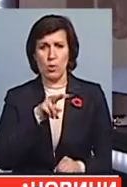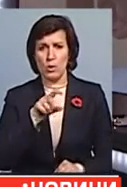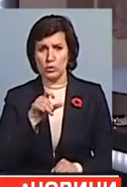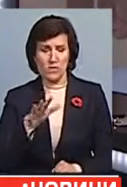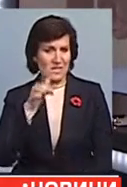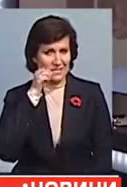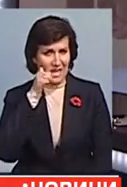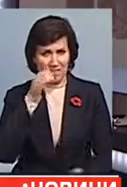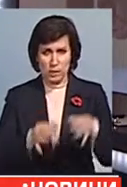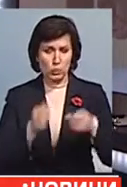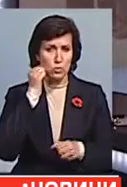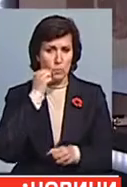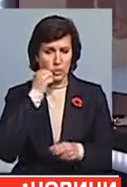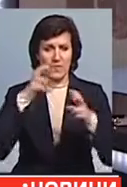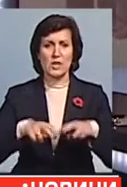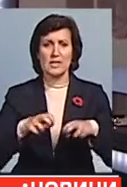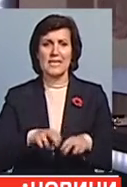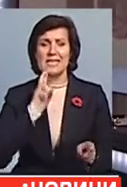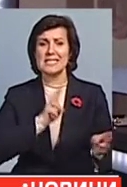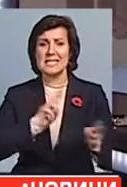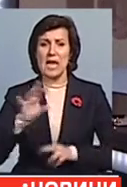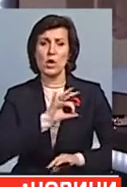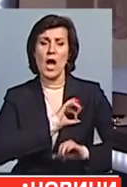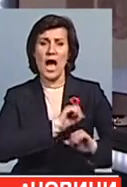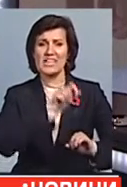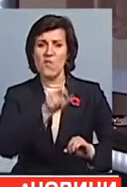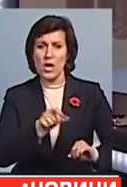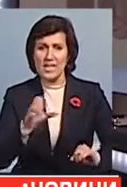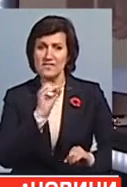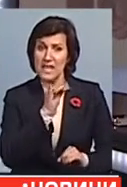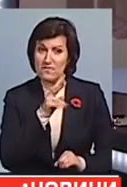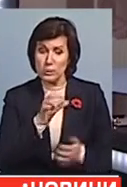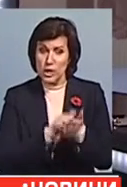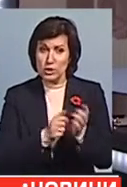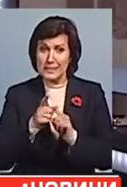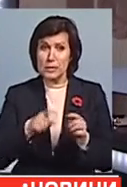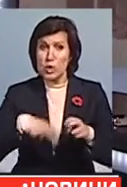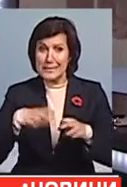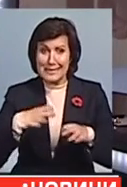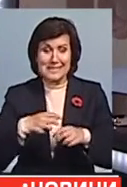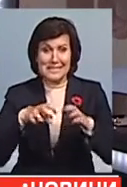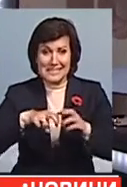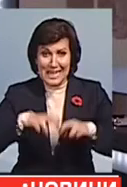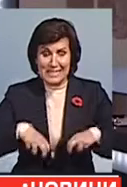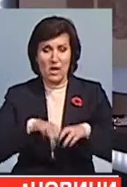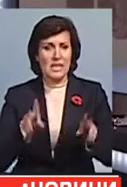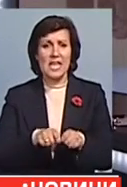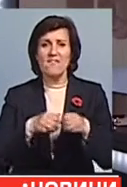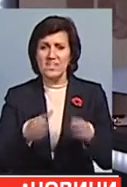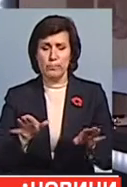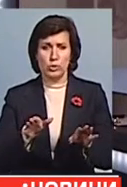завтра Басманний суд Москви розглядатиме скаргу адвокатів Савченко через те, що слідство не відпускає Надію на